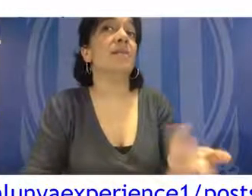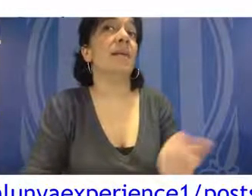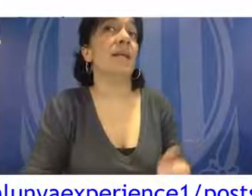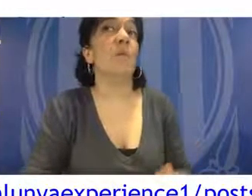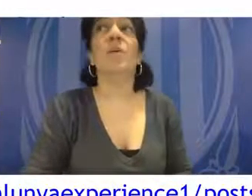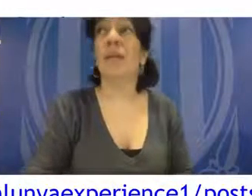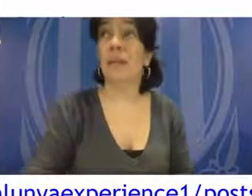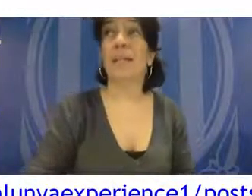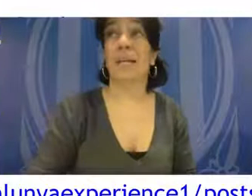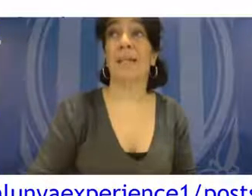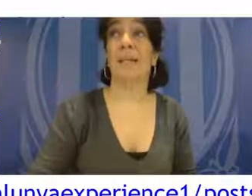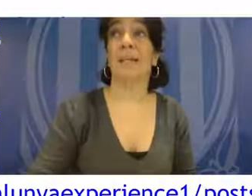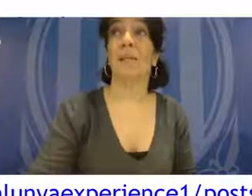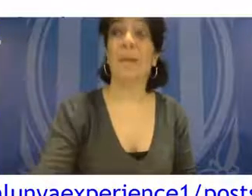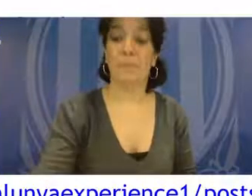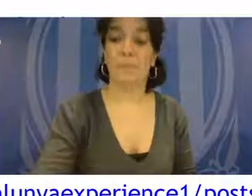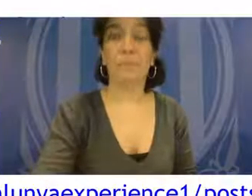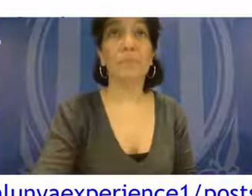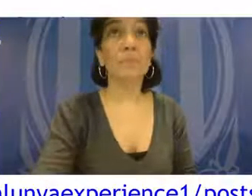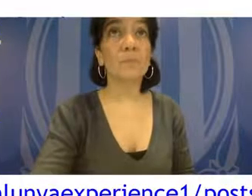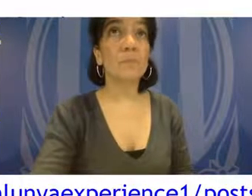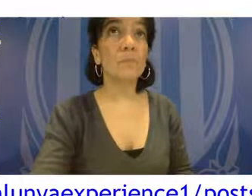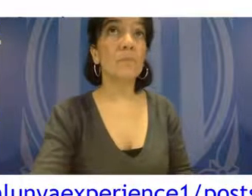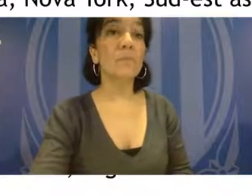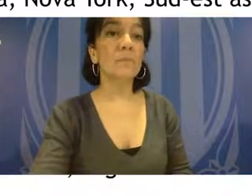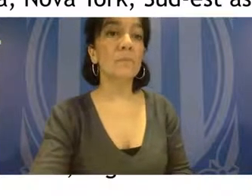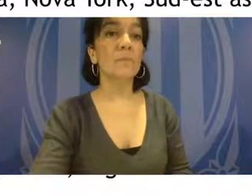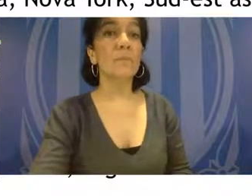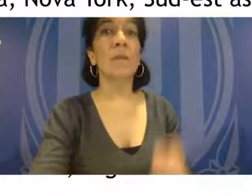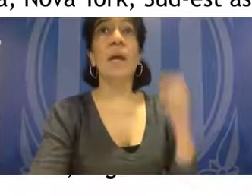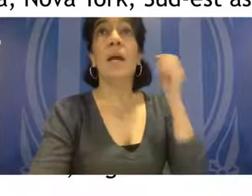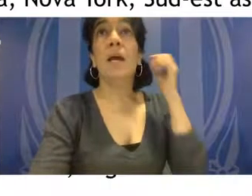que és Catalunya és casa teva.